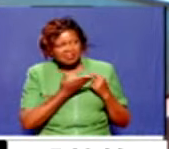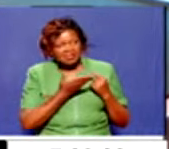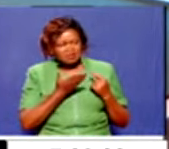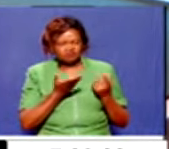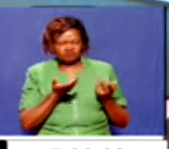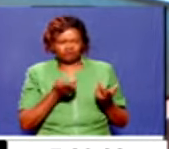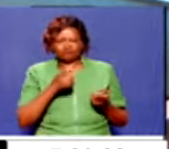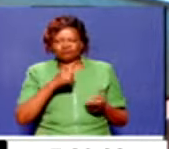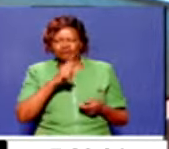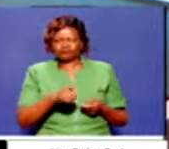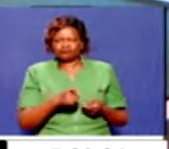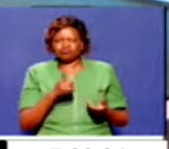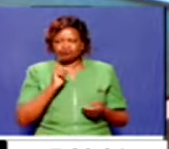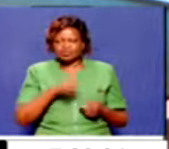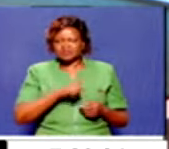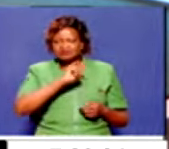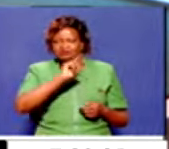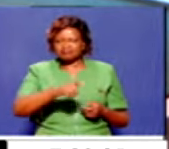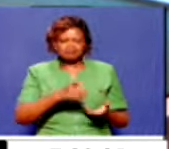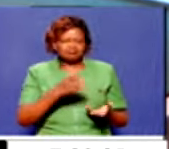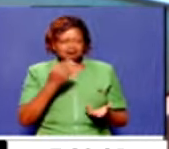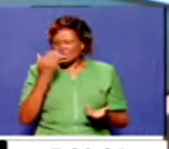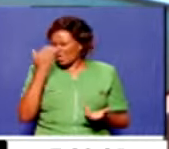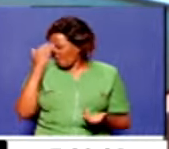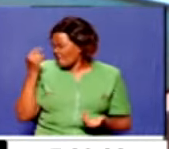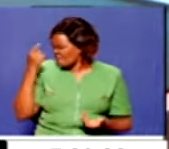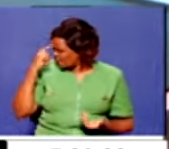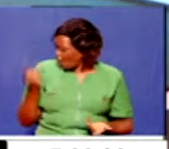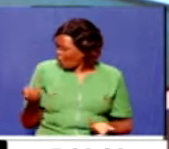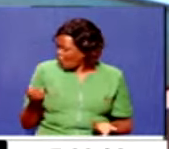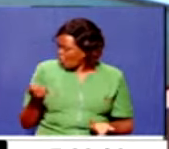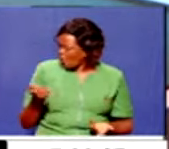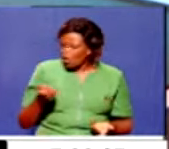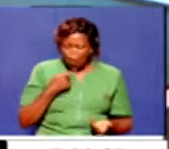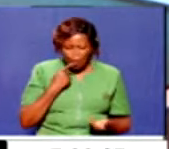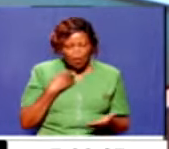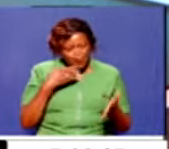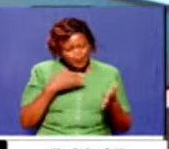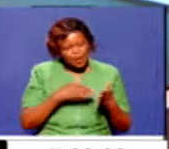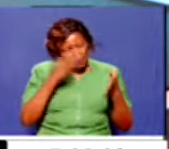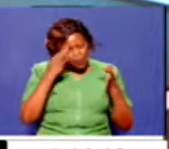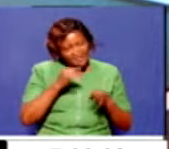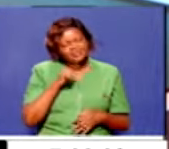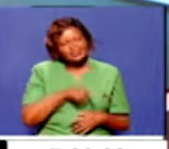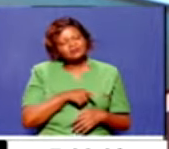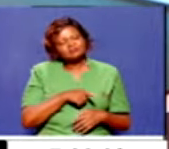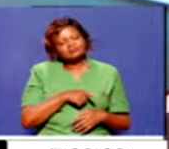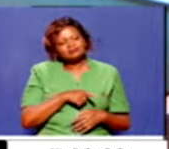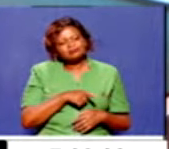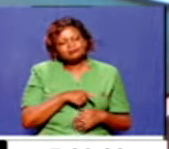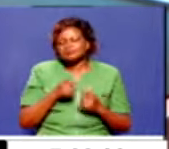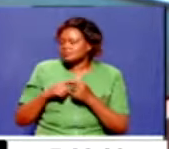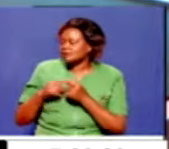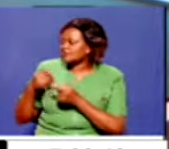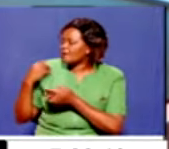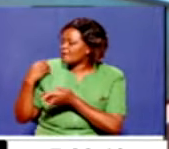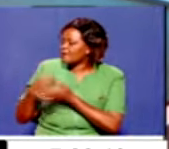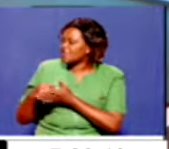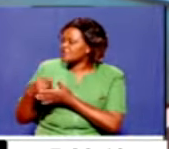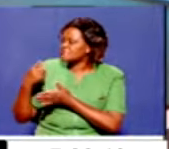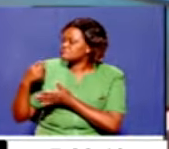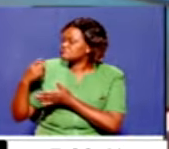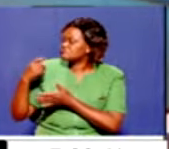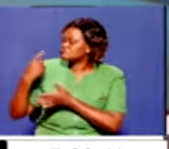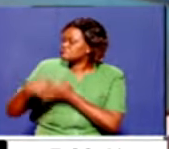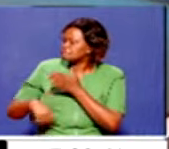swali. Mbona wanauliza? Nani ambaye anapinga arusi hii? Na hizo pesa zikitolewa zenda wapi?